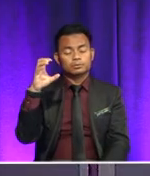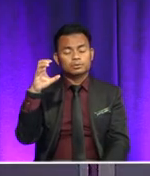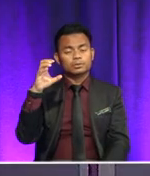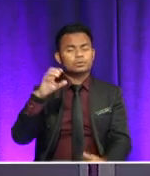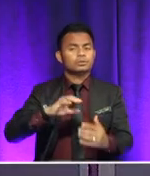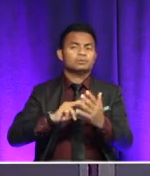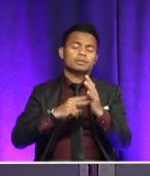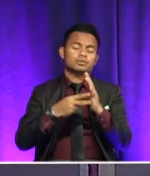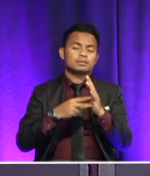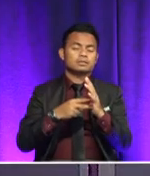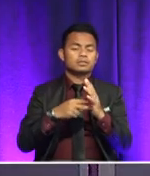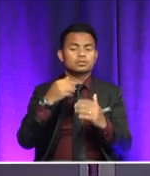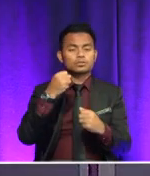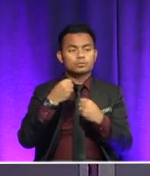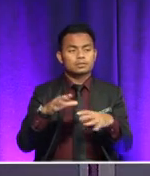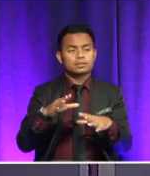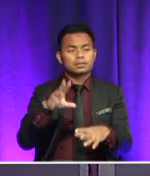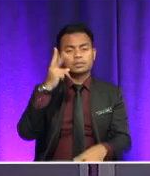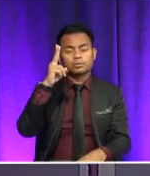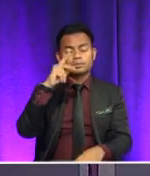berada di negara kita baik